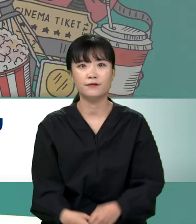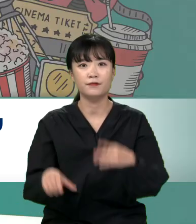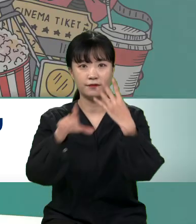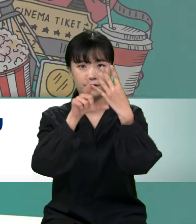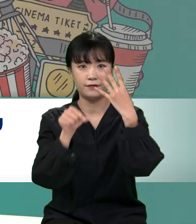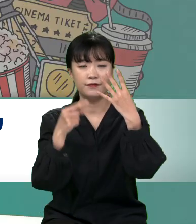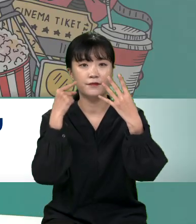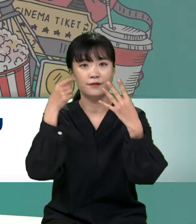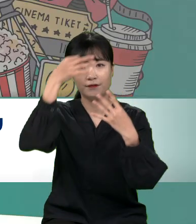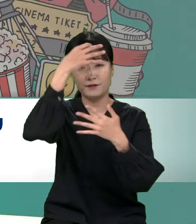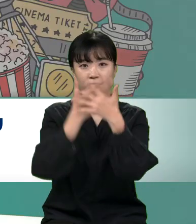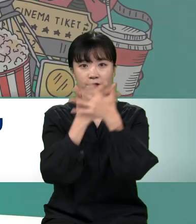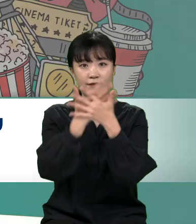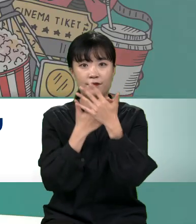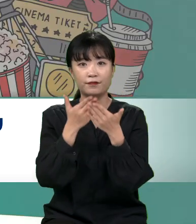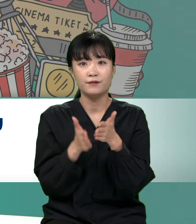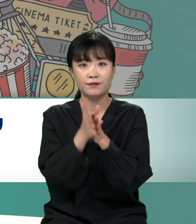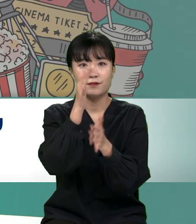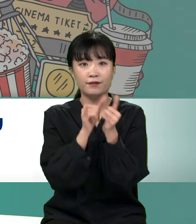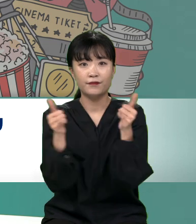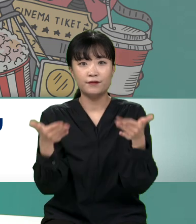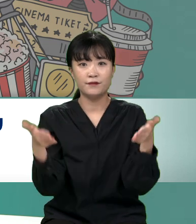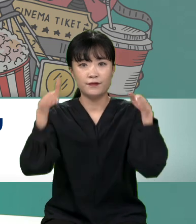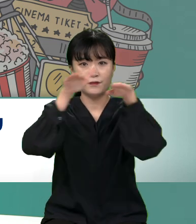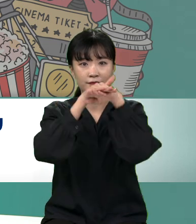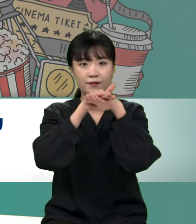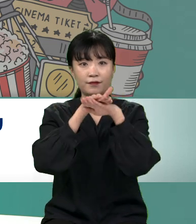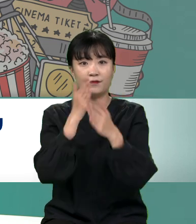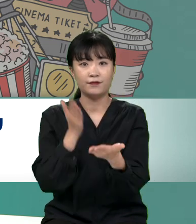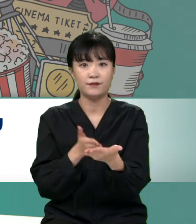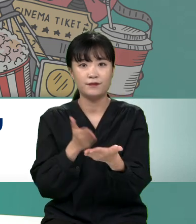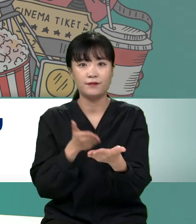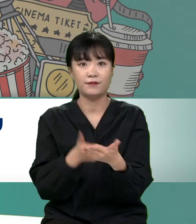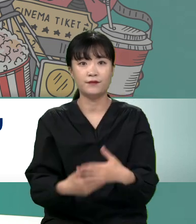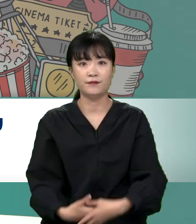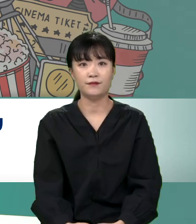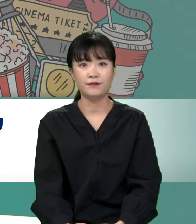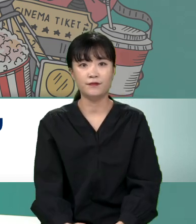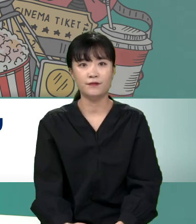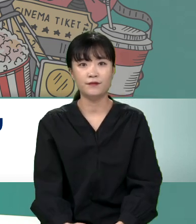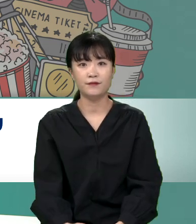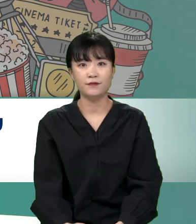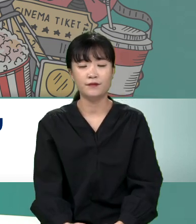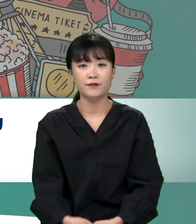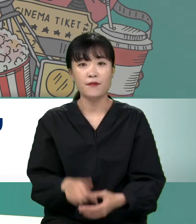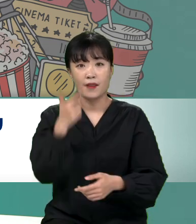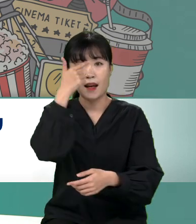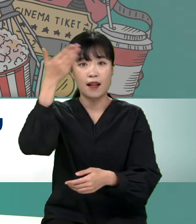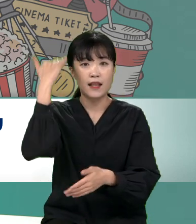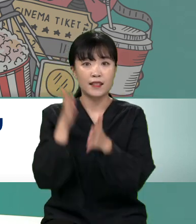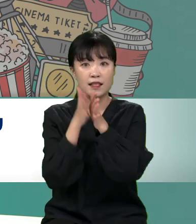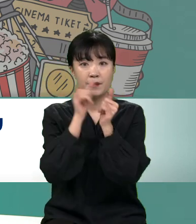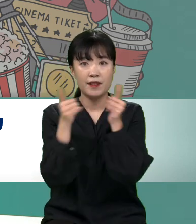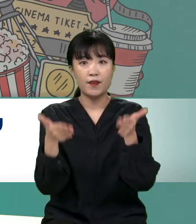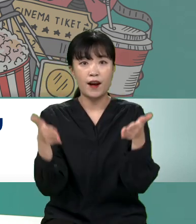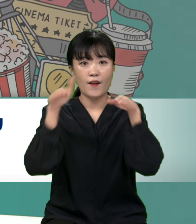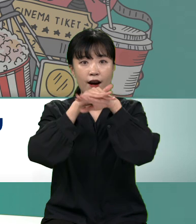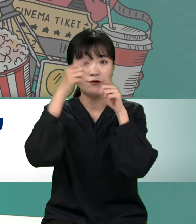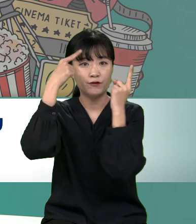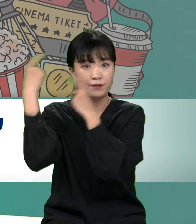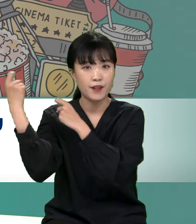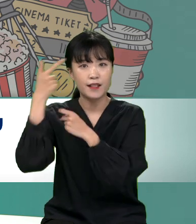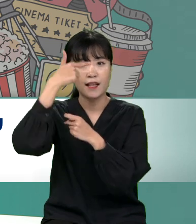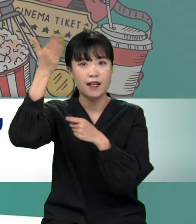4 4월 인디플러스 포항 기획전 돌아온 육거리 시민회관 소식입니다 이번 기획전은 옛 시민회관 을